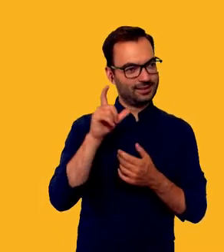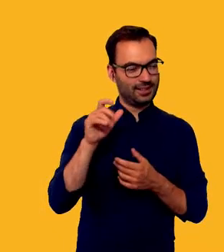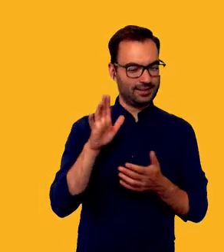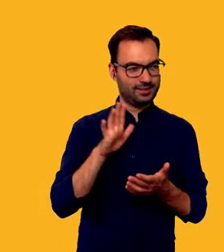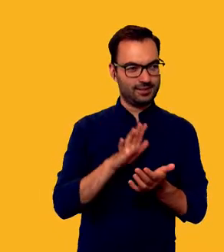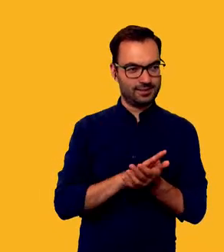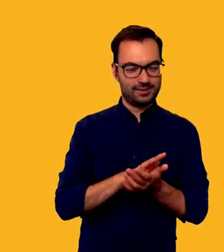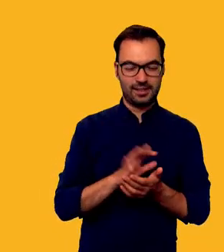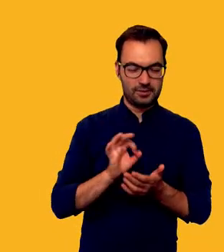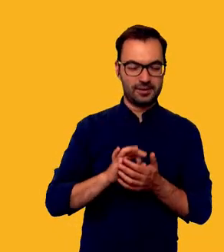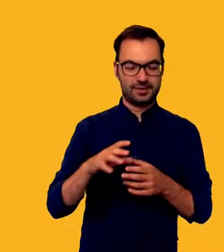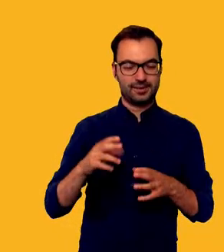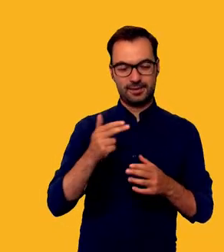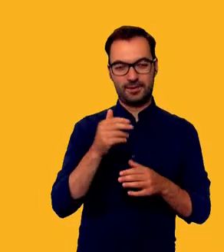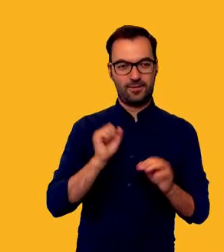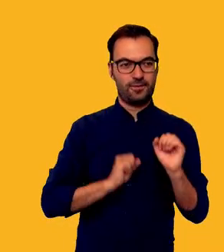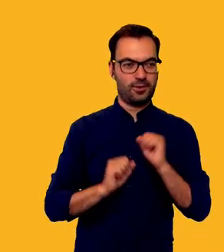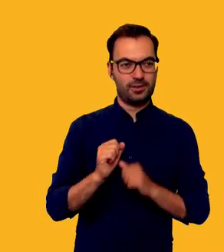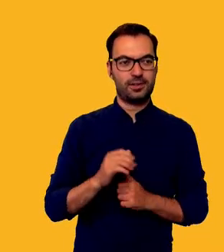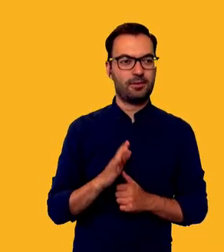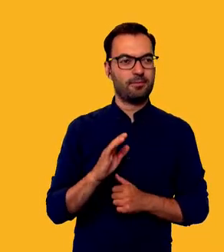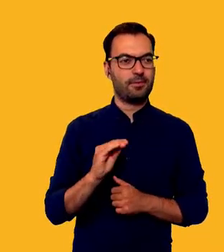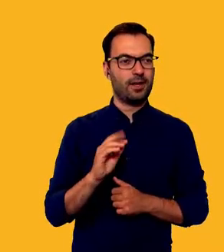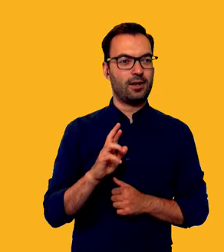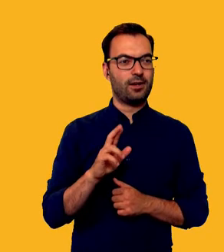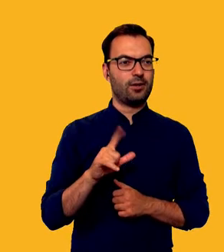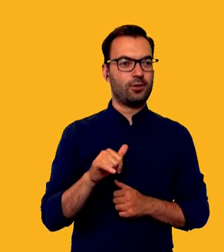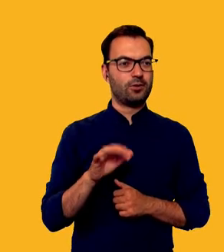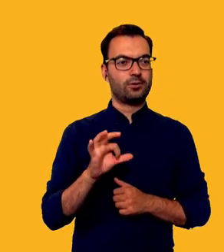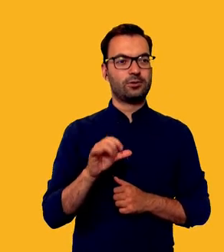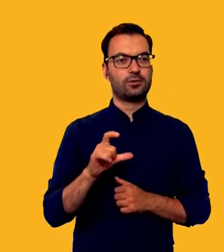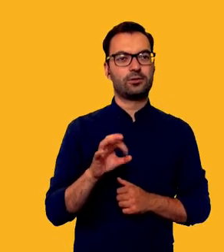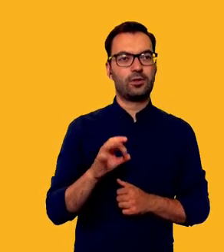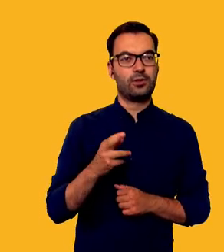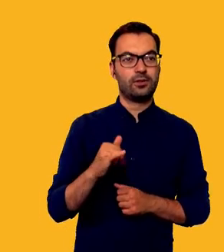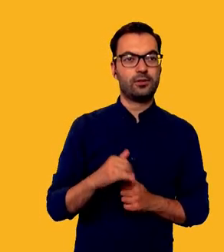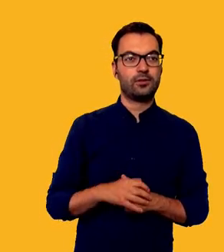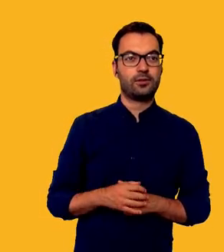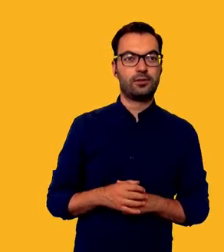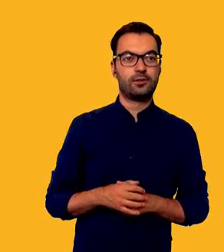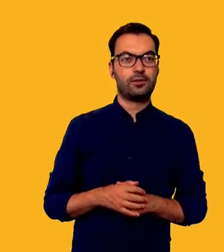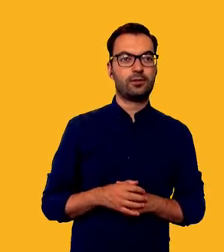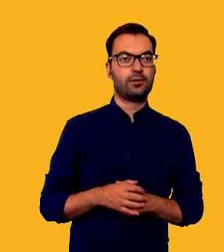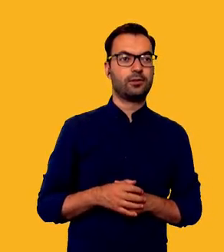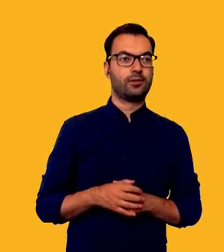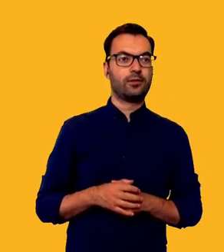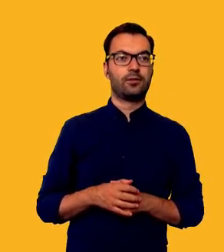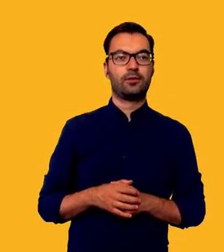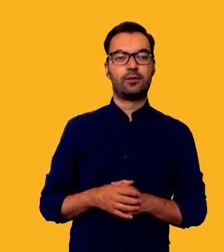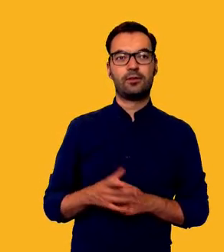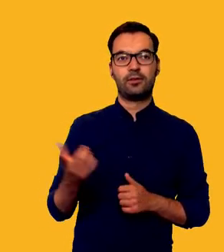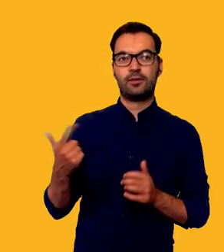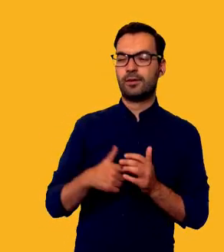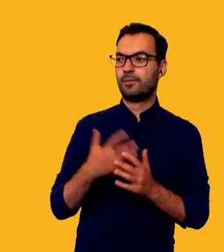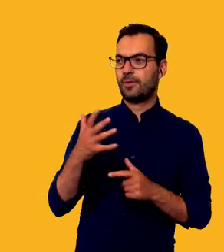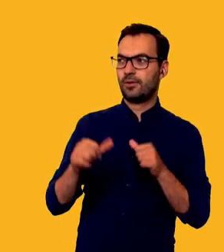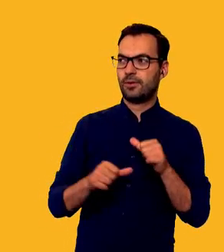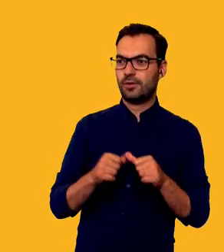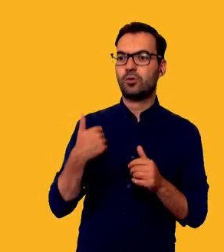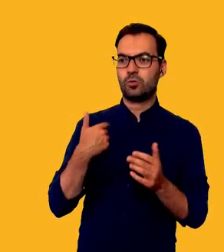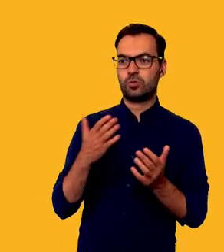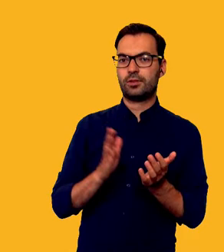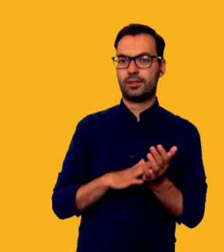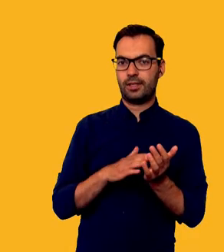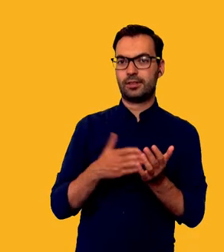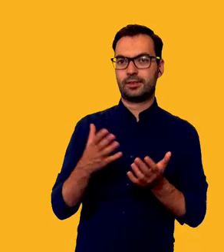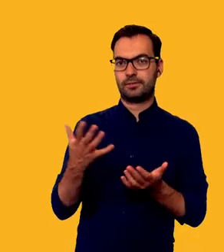propos naszych włoskich początków tutaj, Silvio Berlusconi. Muszę ci powiedzieć, że to jest rok bodajże 2005, kiedy ja już zostałam nagrodzona